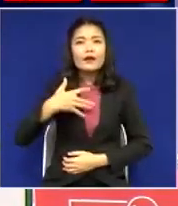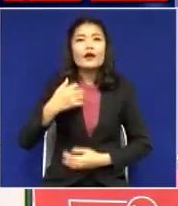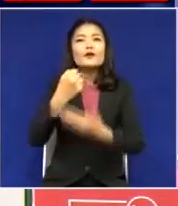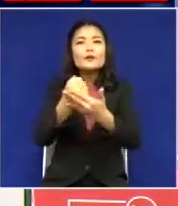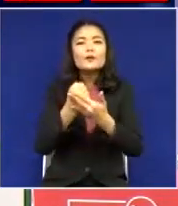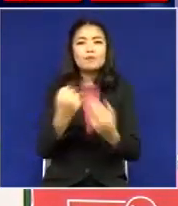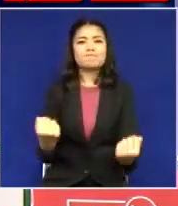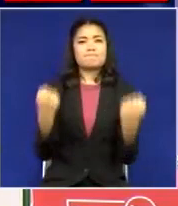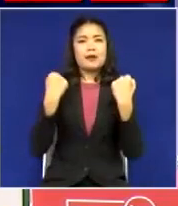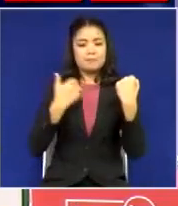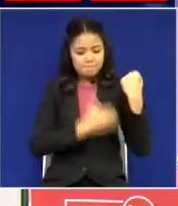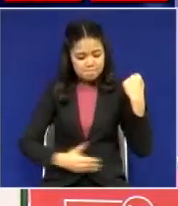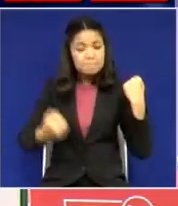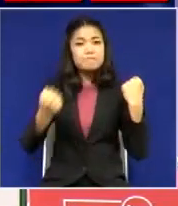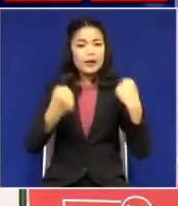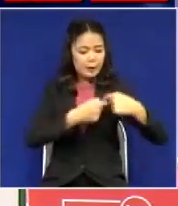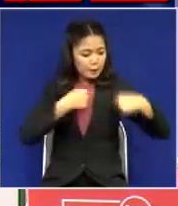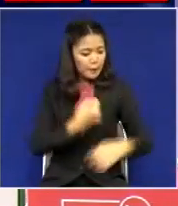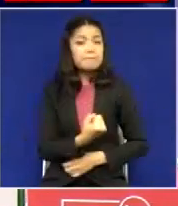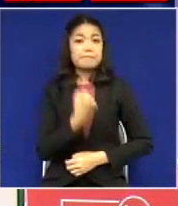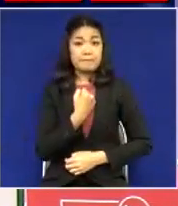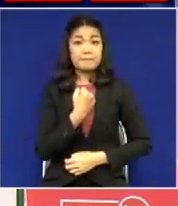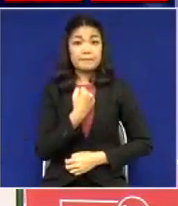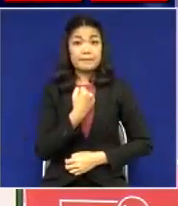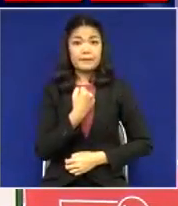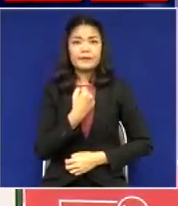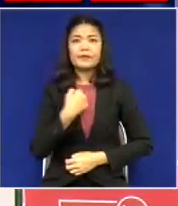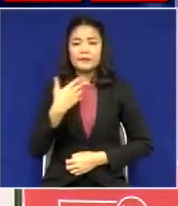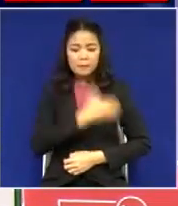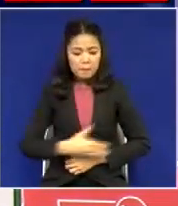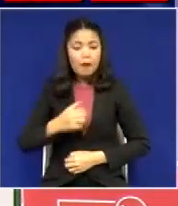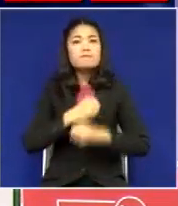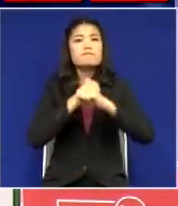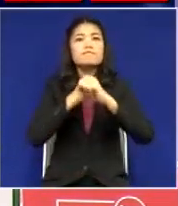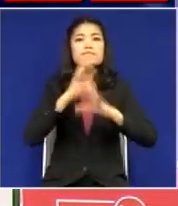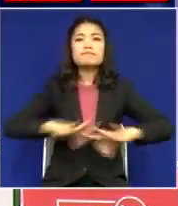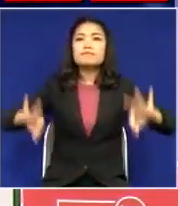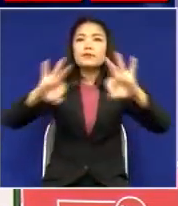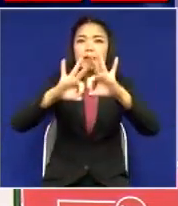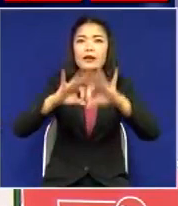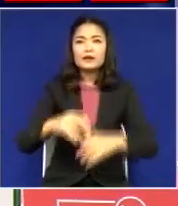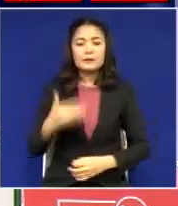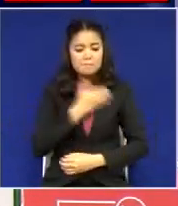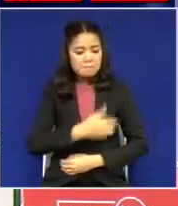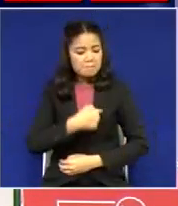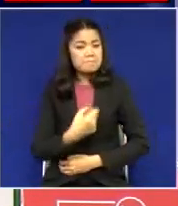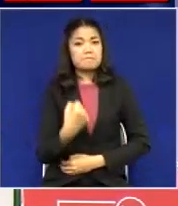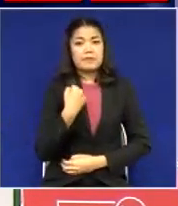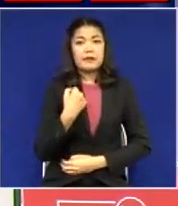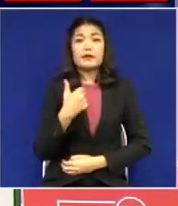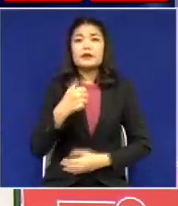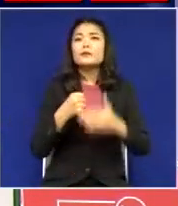งทั้งร่างกายและก็จิตใจนะครับหมายความว่ามีภูมิต้านทานที่สำคัญแล้วก็มีกำลังกายกำลังใจที่สำคัญใน